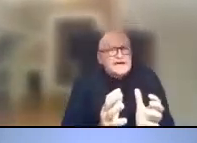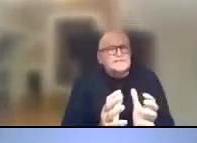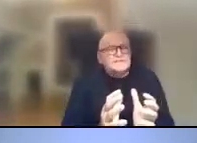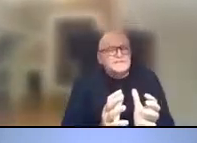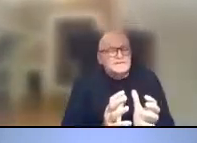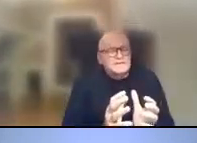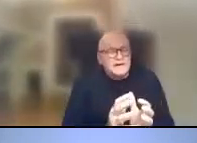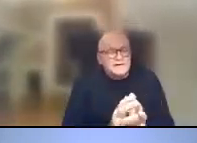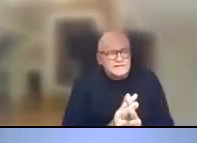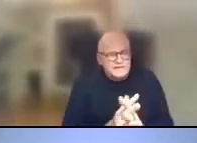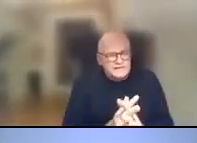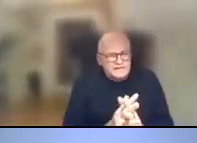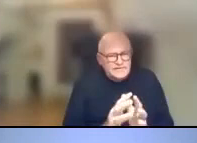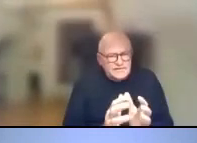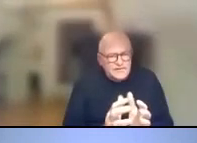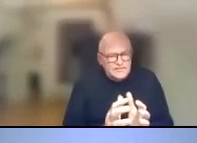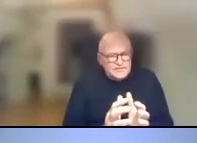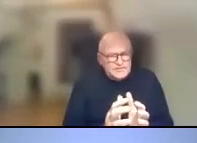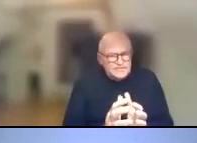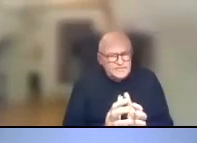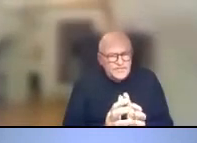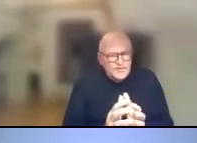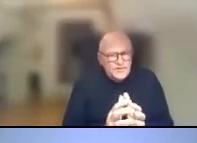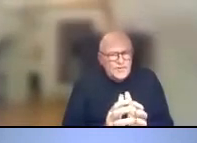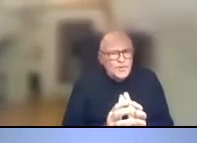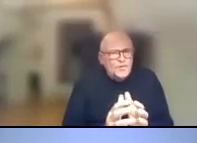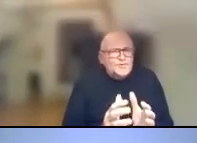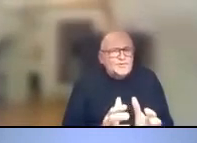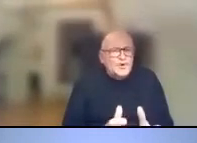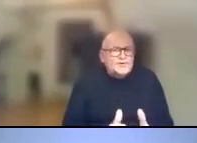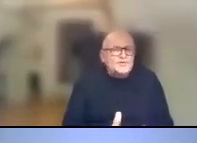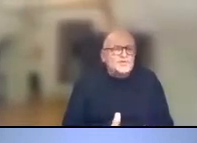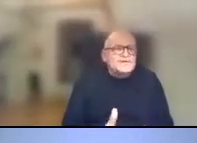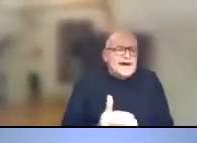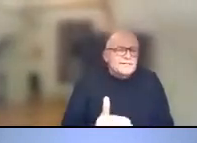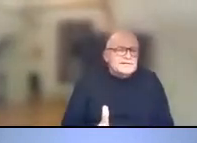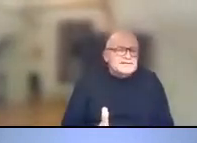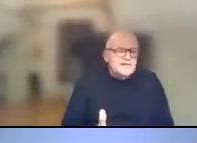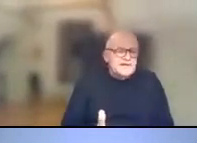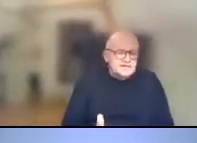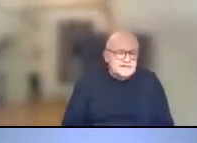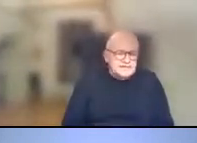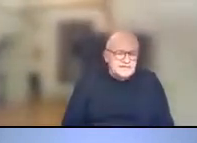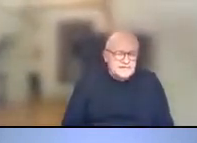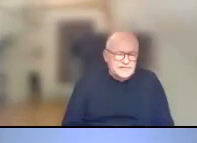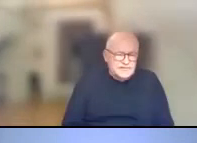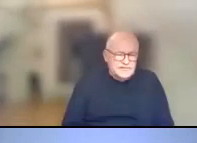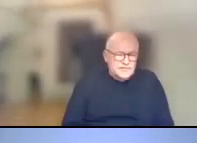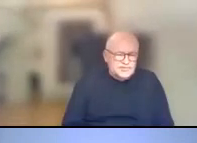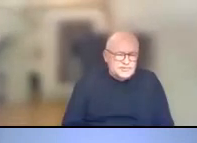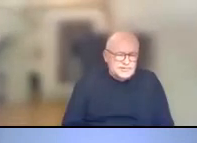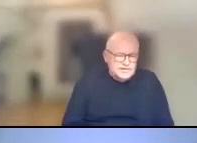Die Zeit reicht hier nicht aus, um die Bedeutung der Arbeitsverhältnisse